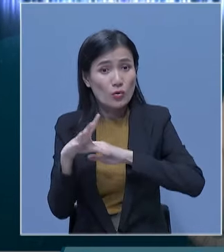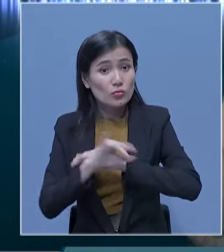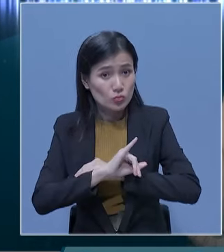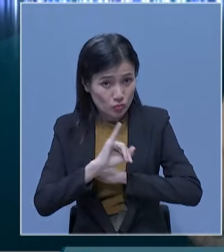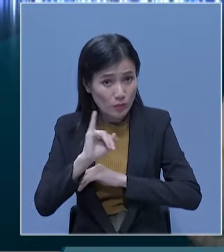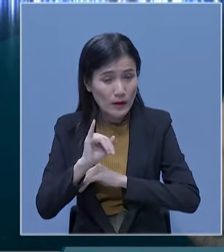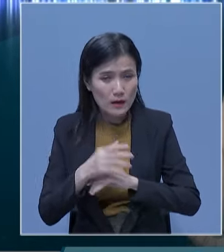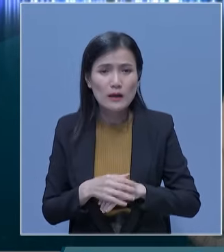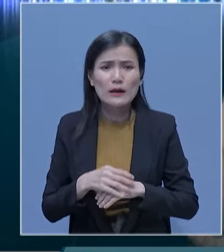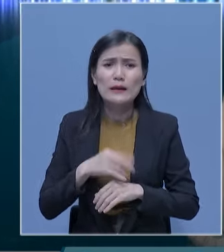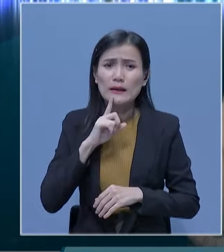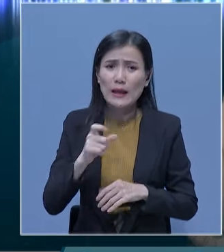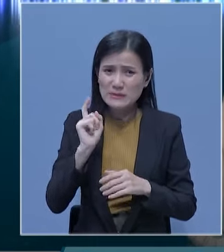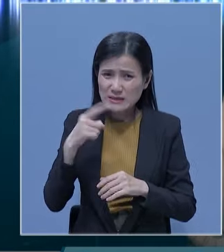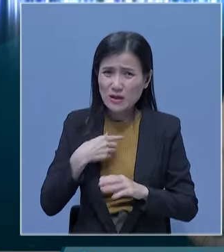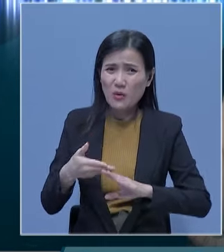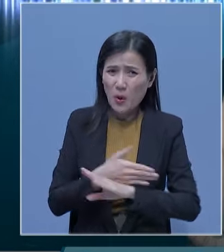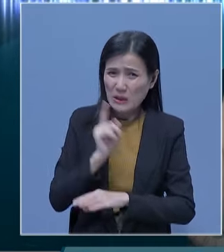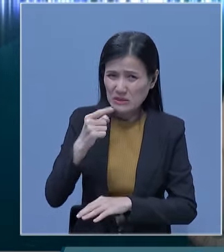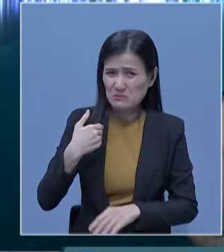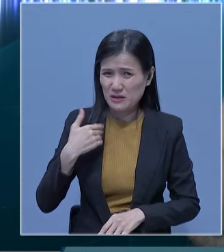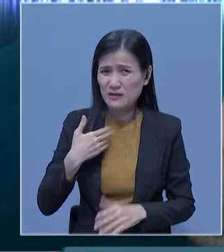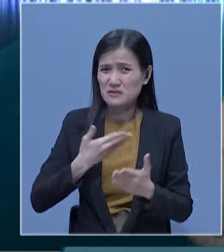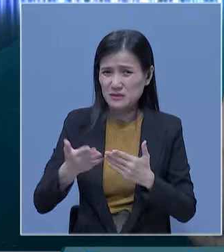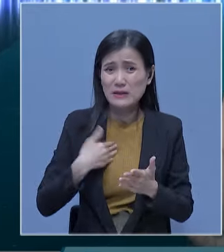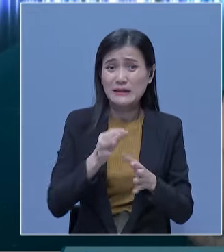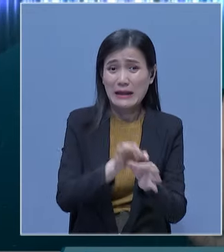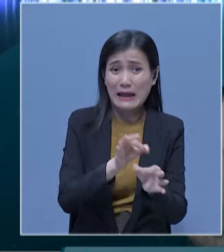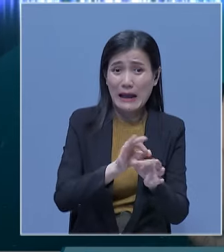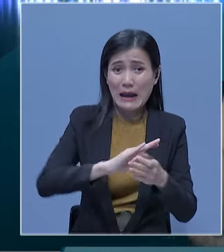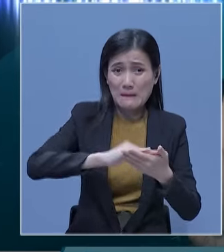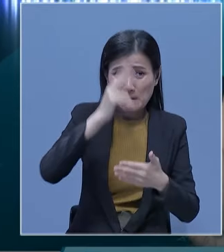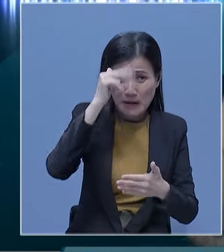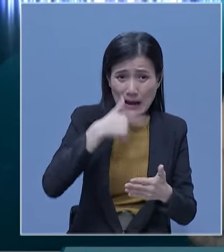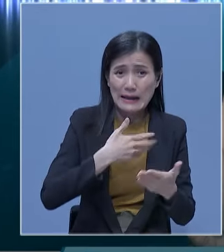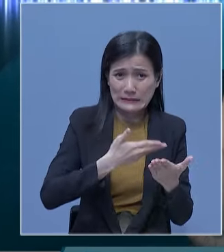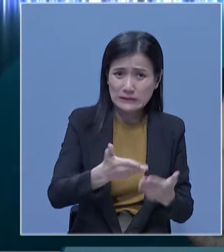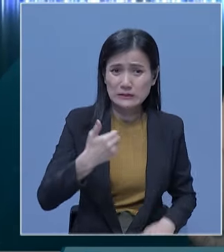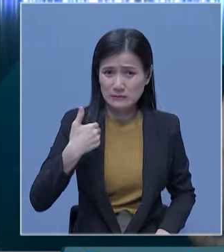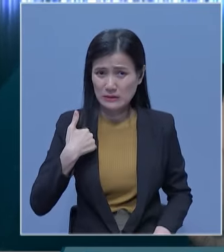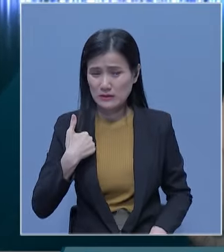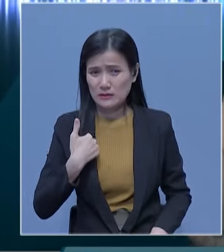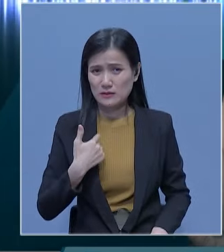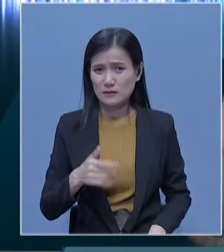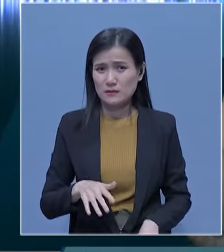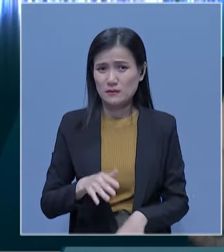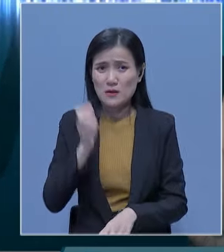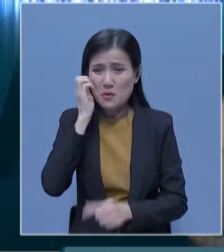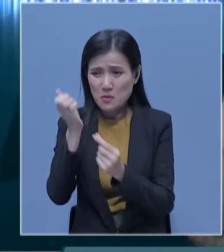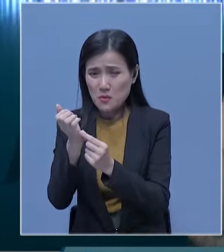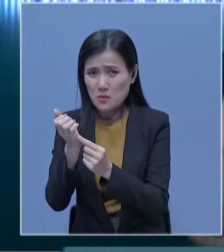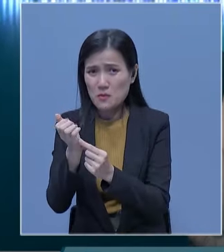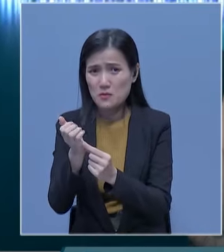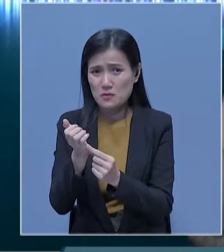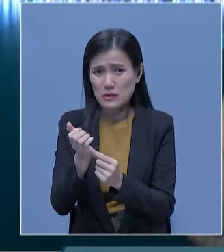ริงๆก่อนหน้านี้มันมีการซื้อกันมาก่อนแล้วท่านทั้งเรื่องของบัญชีเรื่องของซิมมันมาพร้อมกันแบบนี้เราจะต้องจัดการยังไงฮะ